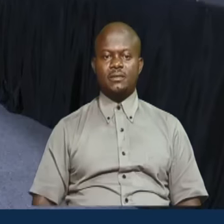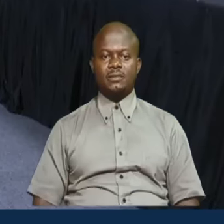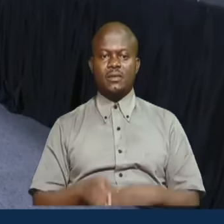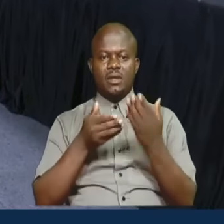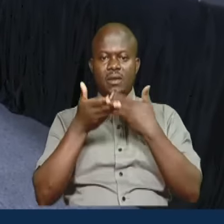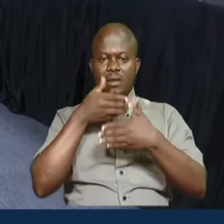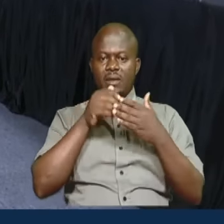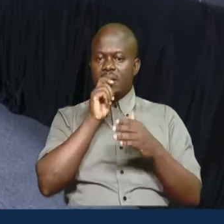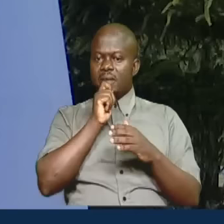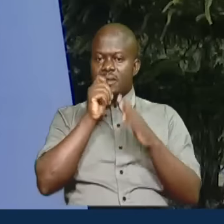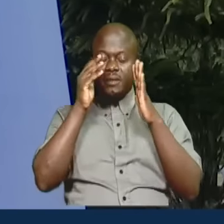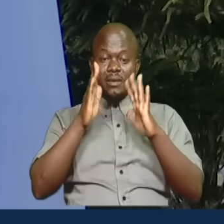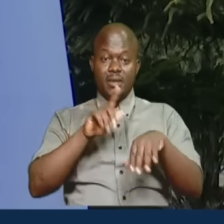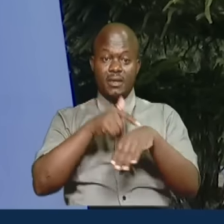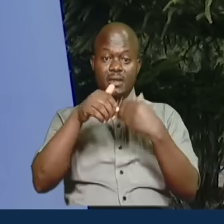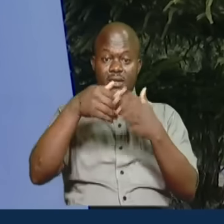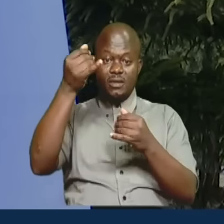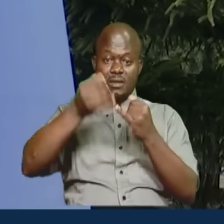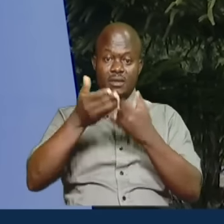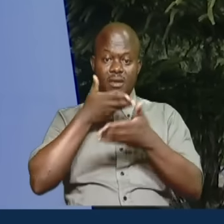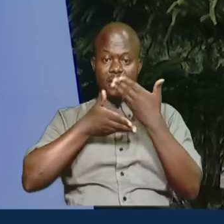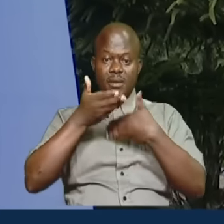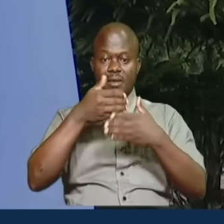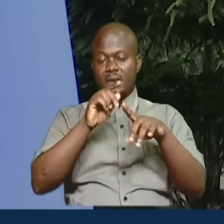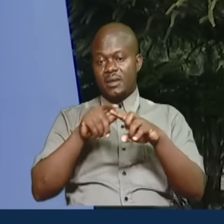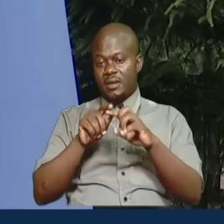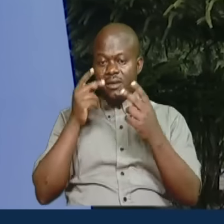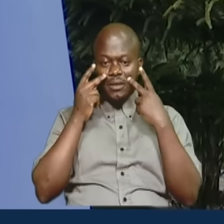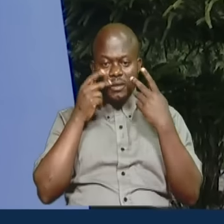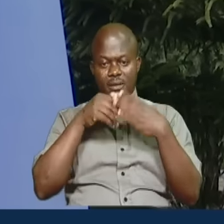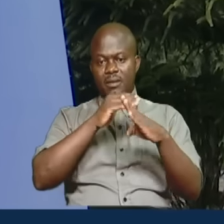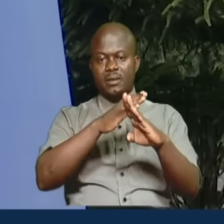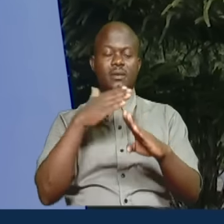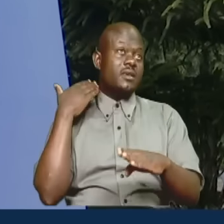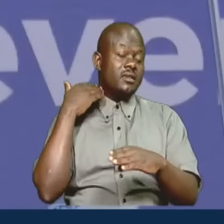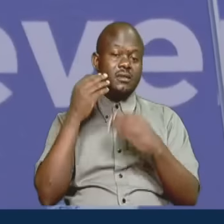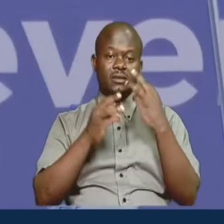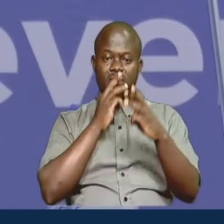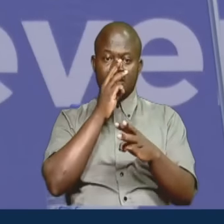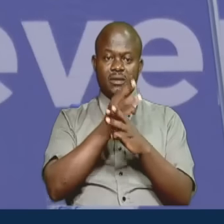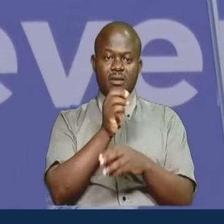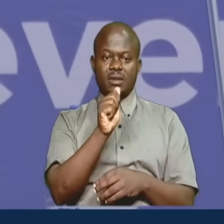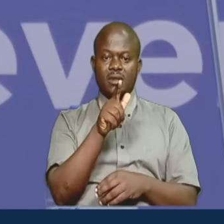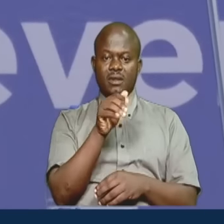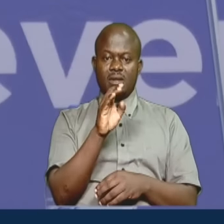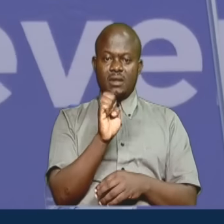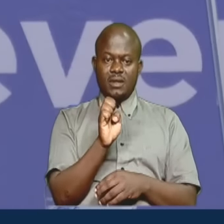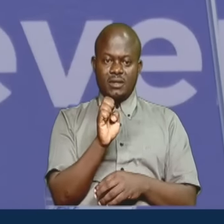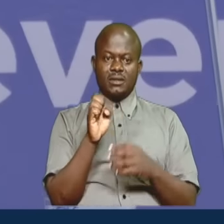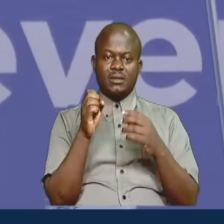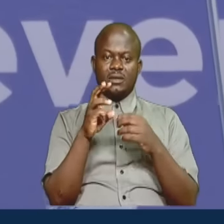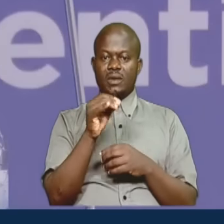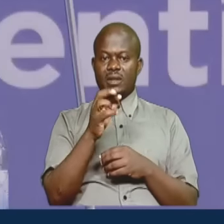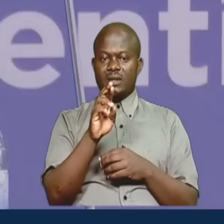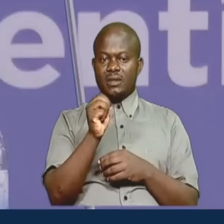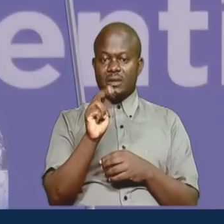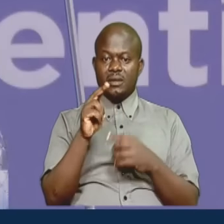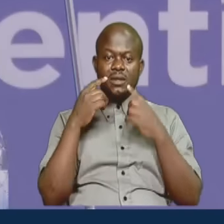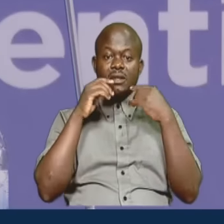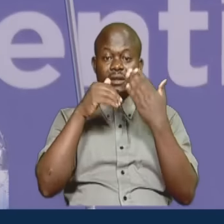kiganiro n'abanyamakuru ubwo hasozwaga ibiganiro bitandukanye birebana no gukumira Jenoside ku isi, Alice Wairimu Ndiretu yavuze ko abantu bakwiye kugira ku